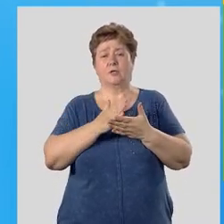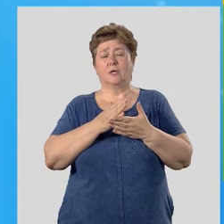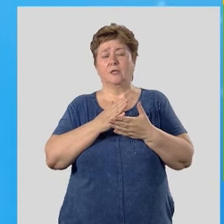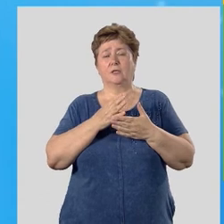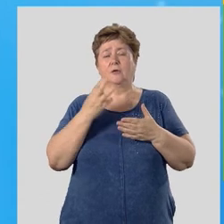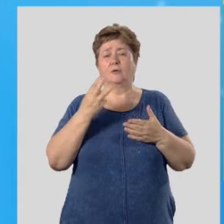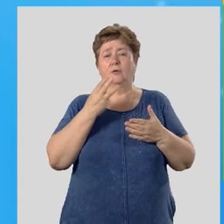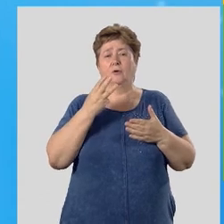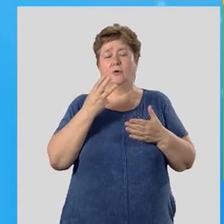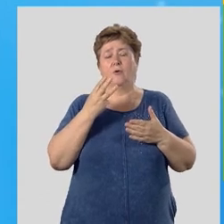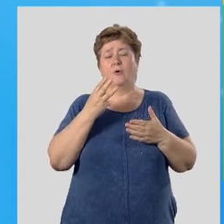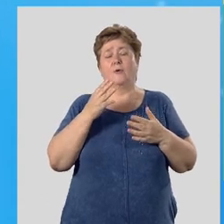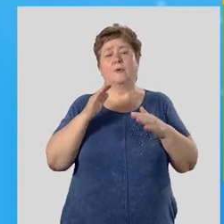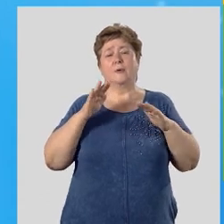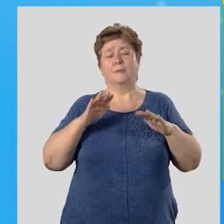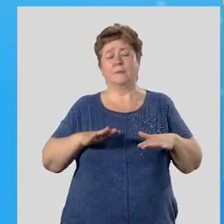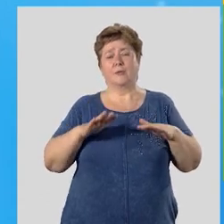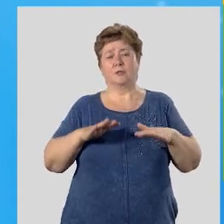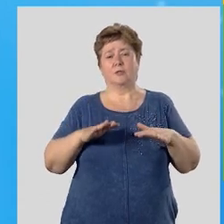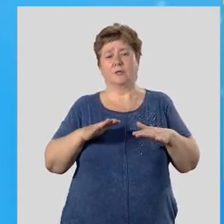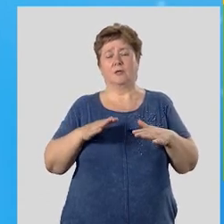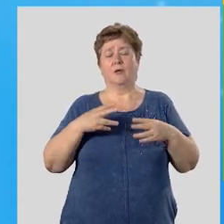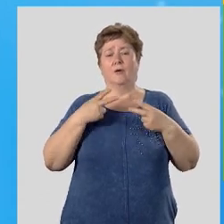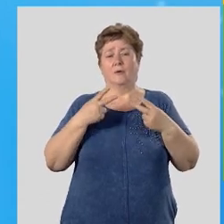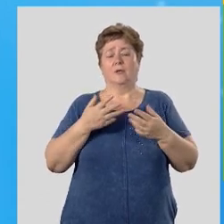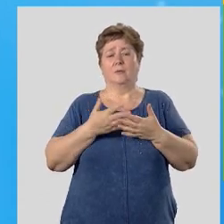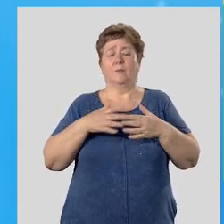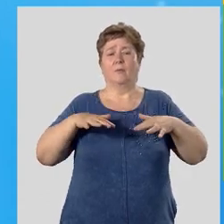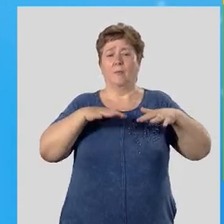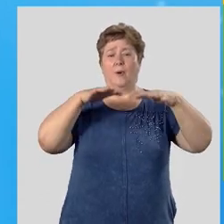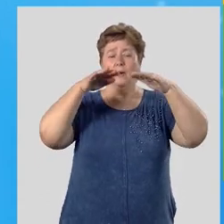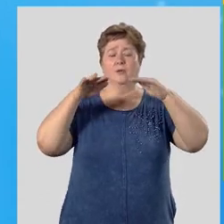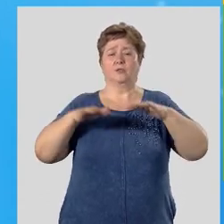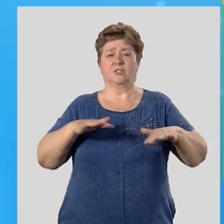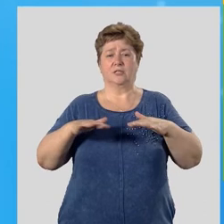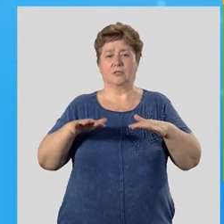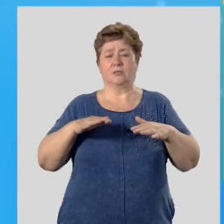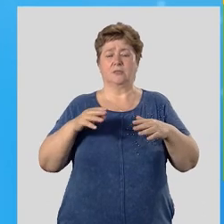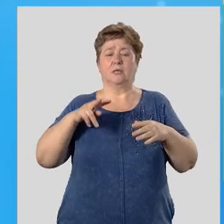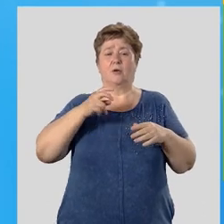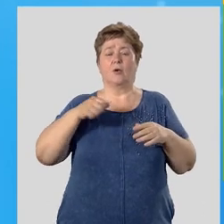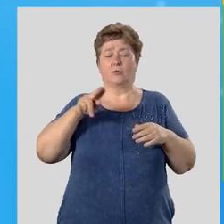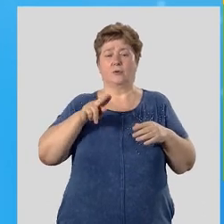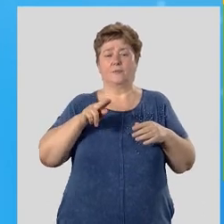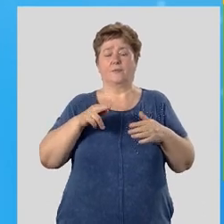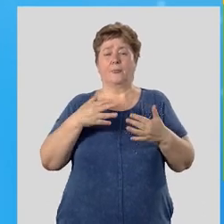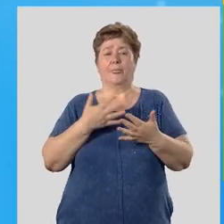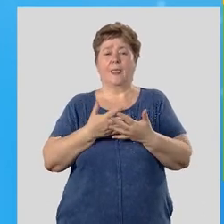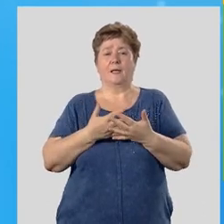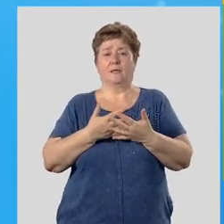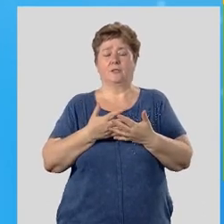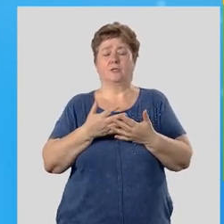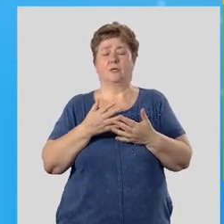в трех агрегатных состояниях в виде пара, жидкости и льда.